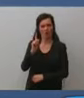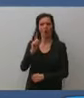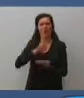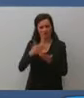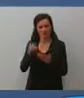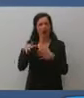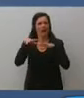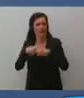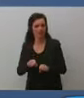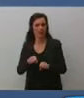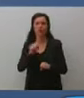diversità di opinioni come un ostacolo.